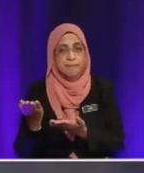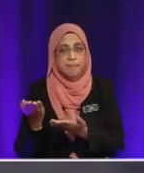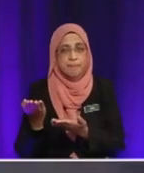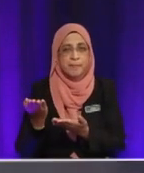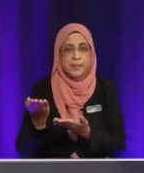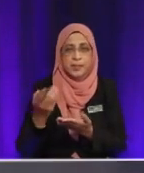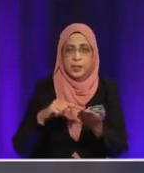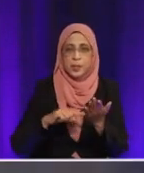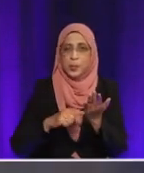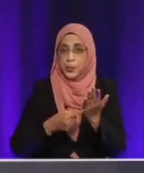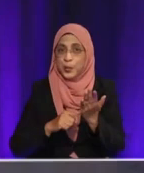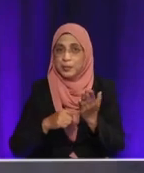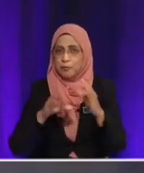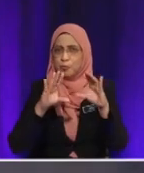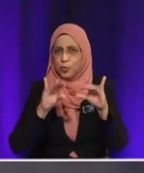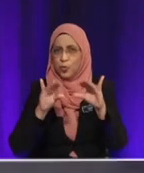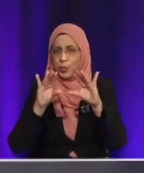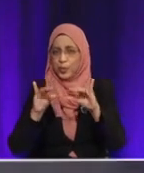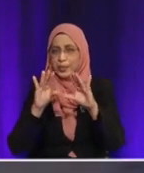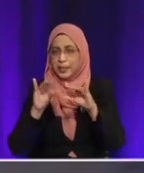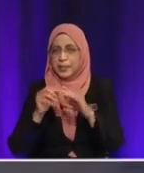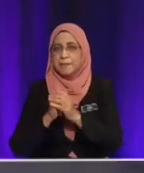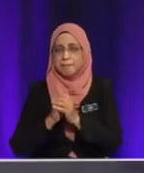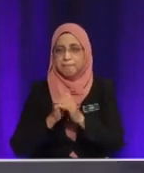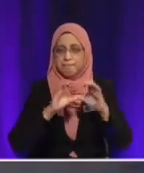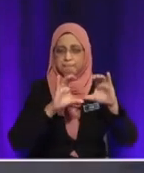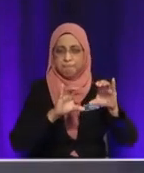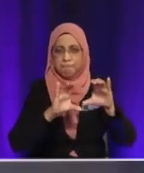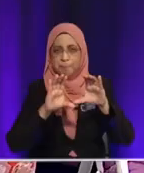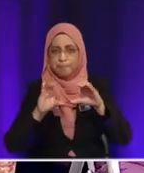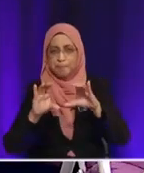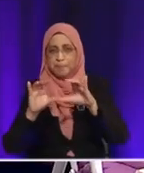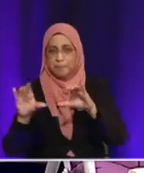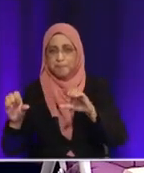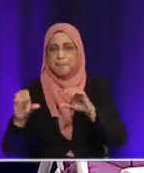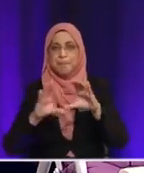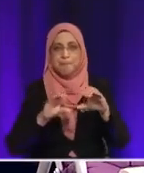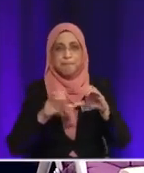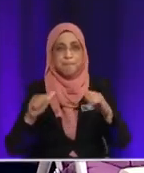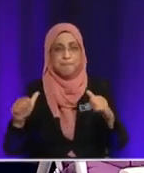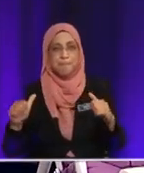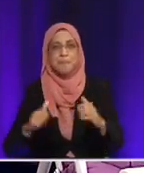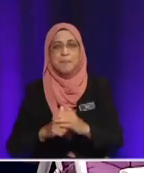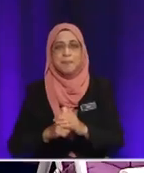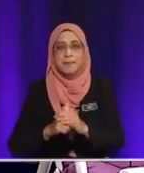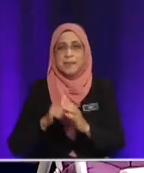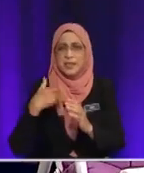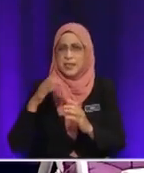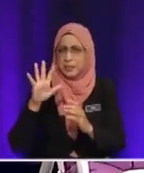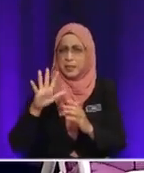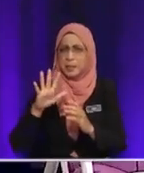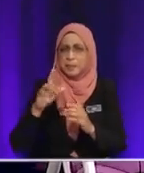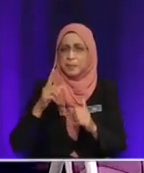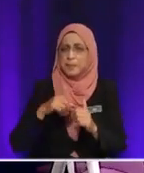dah nak start mengurut. Okey, yang start mengurut ni tadi kita cikgu dah maklumkan tadi ada 5 medium. So 5 medium selalunya